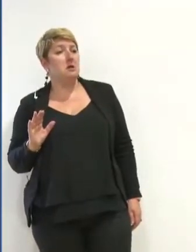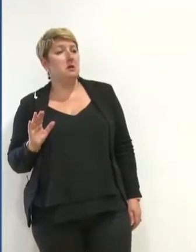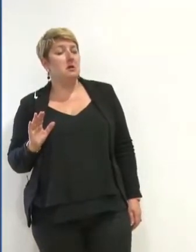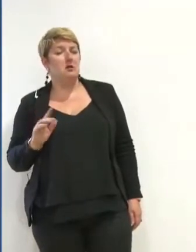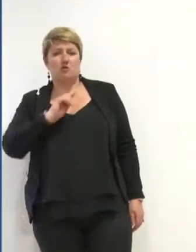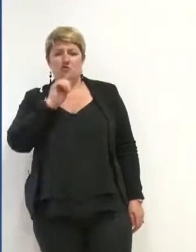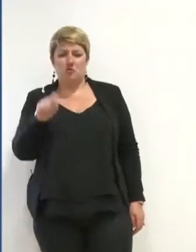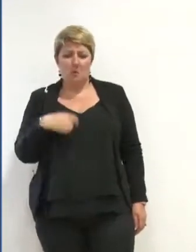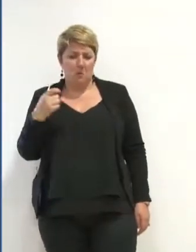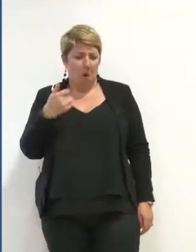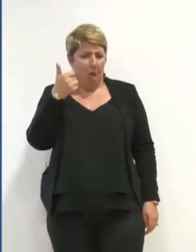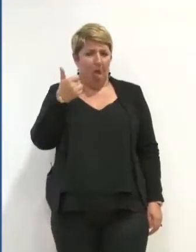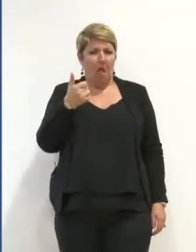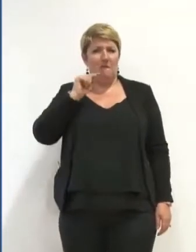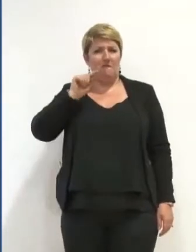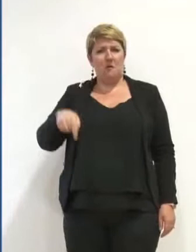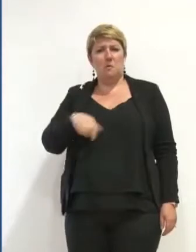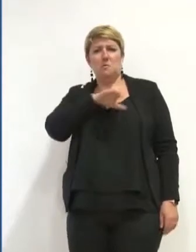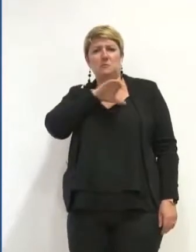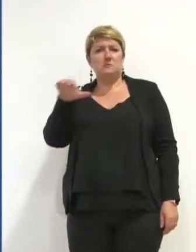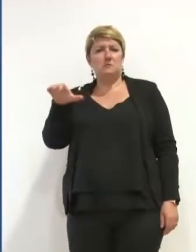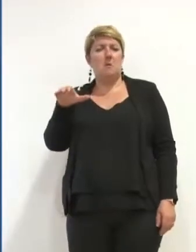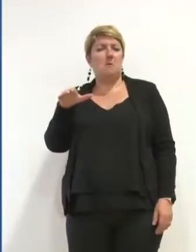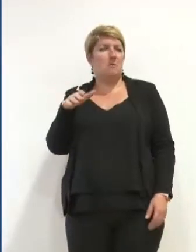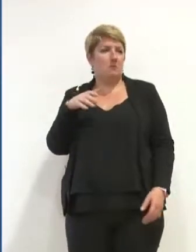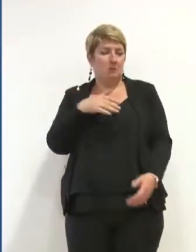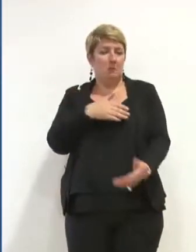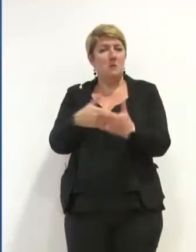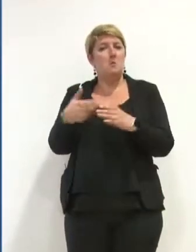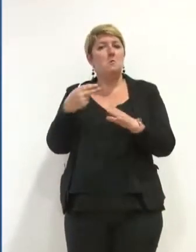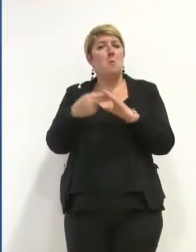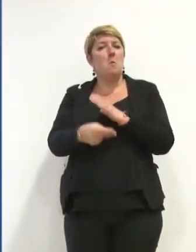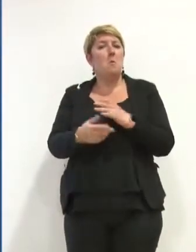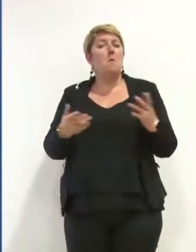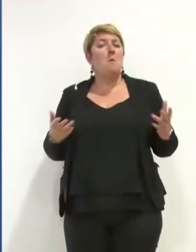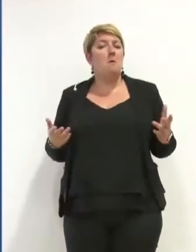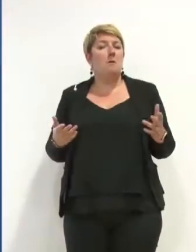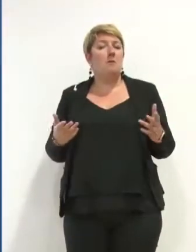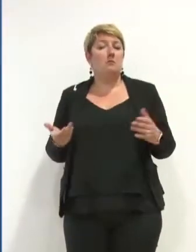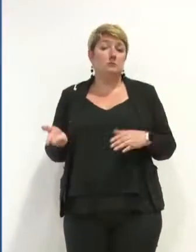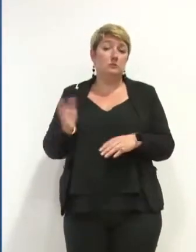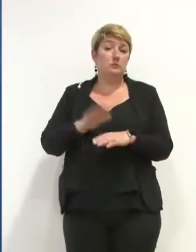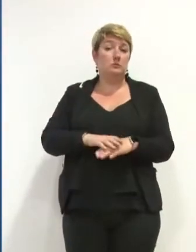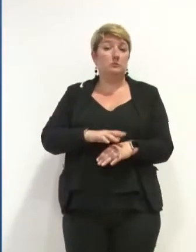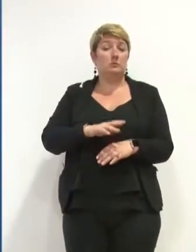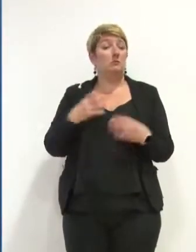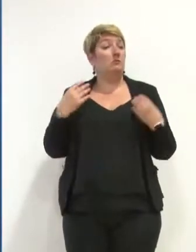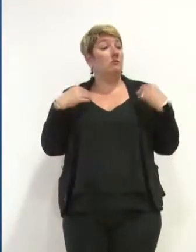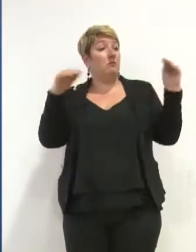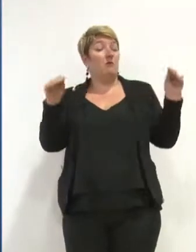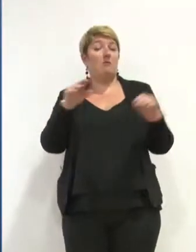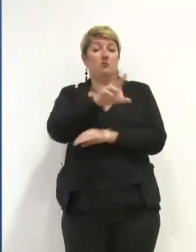1 100 000 euros et les sessions réalisées ont été de 36